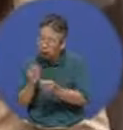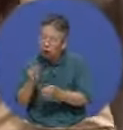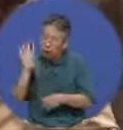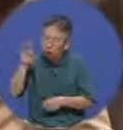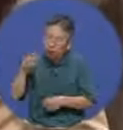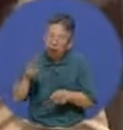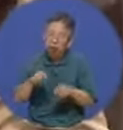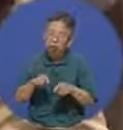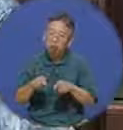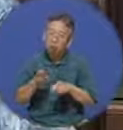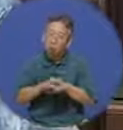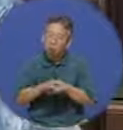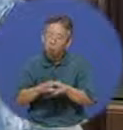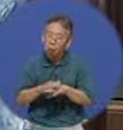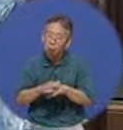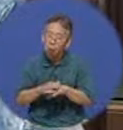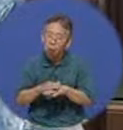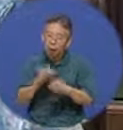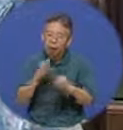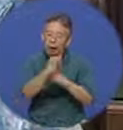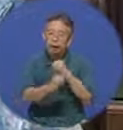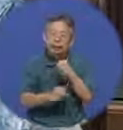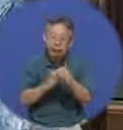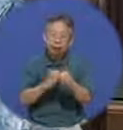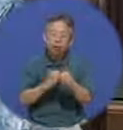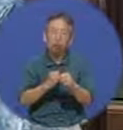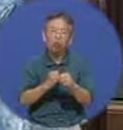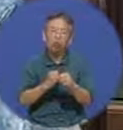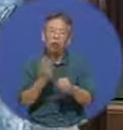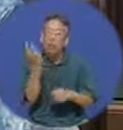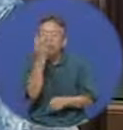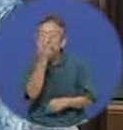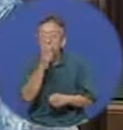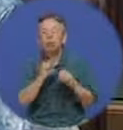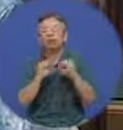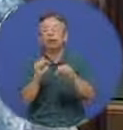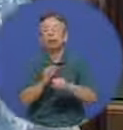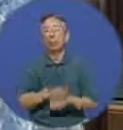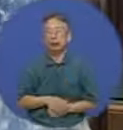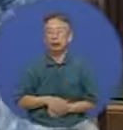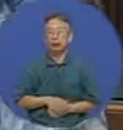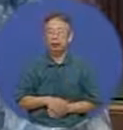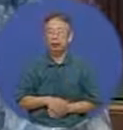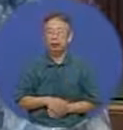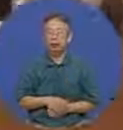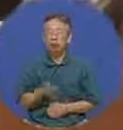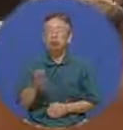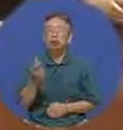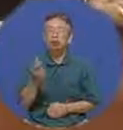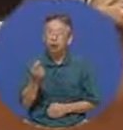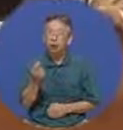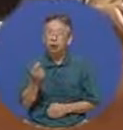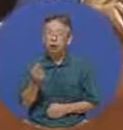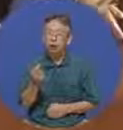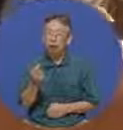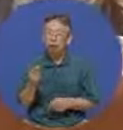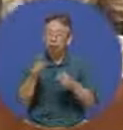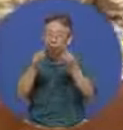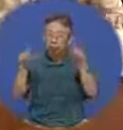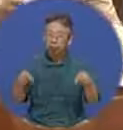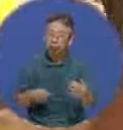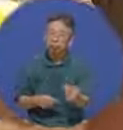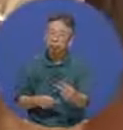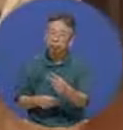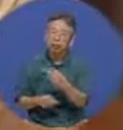講じていらっしゃいますか。 ネットパトロールというのを始めたんですね。 は い、 ネットパトロール、 はいはい、でちょっとそれを見ていただけます